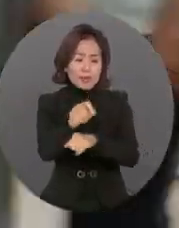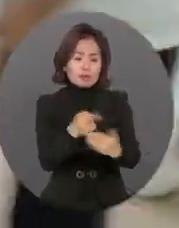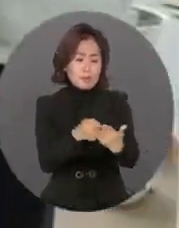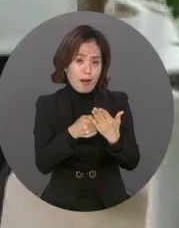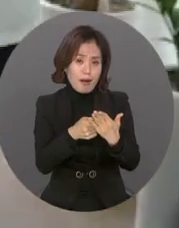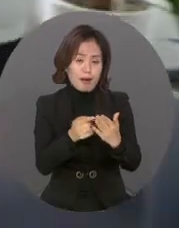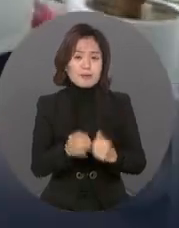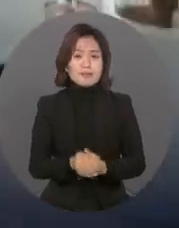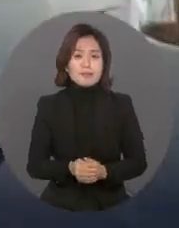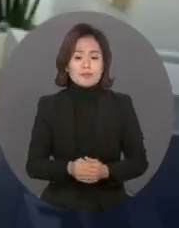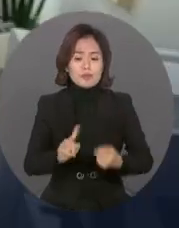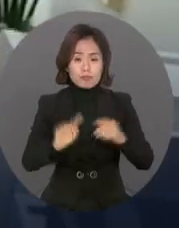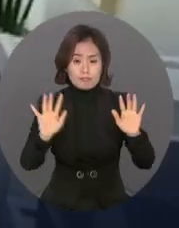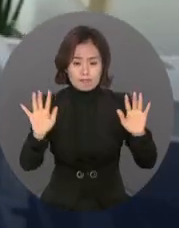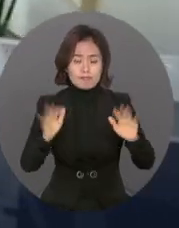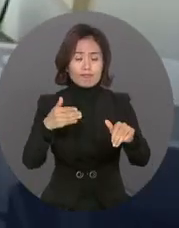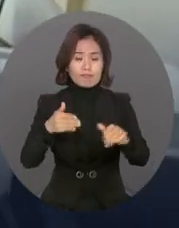나옵니다.